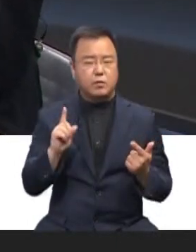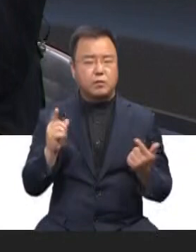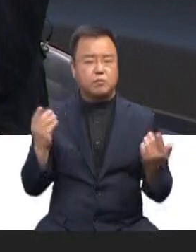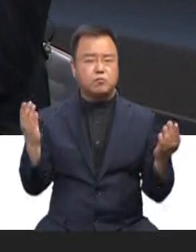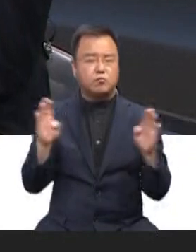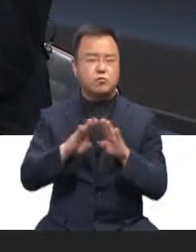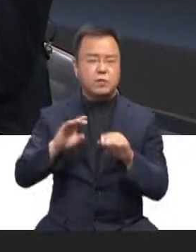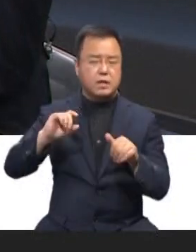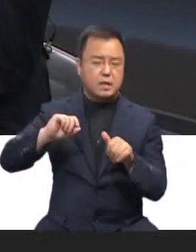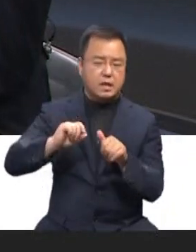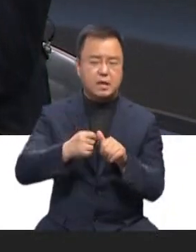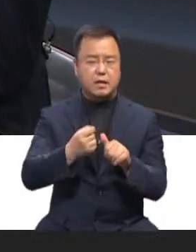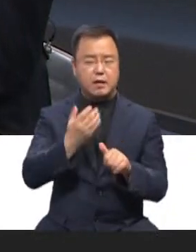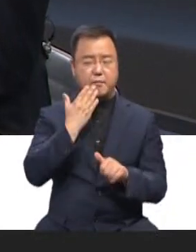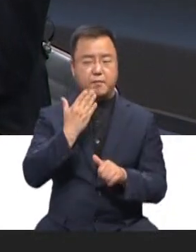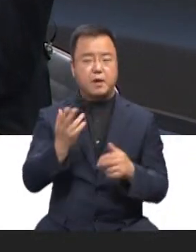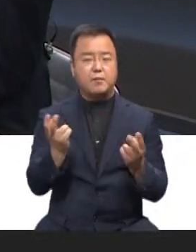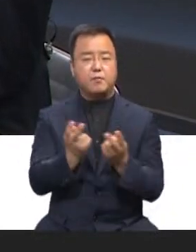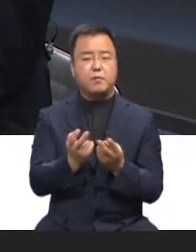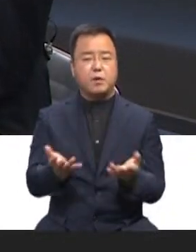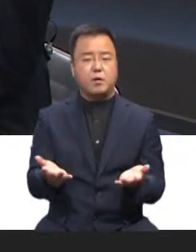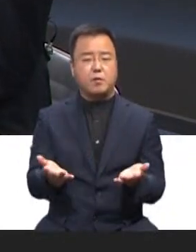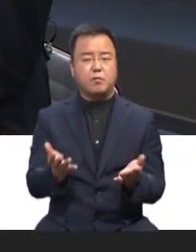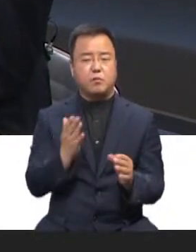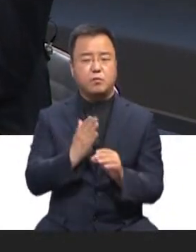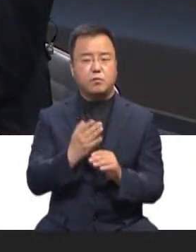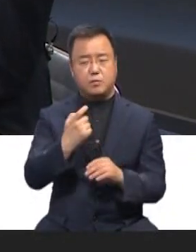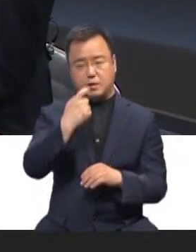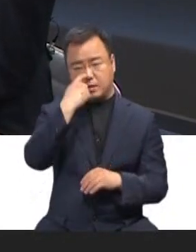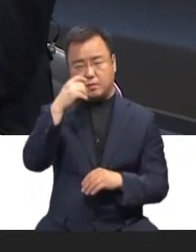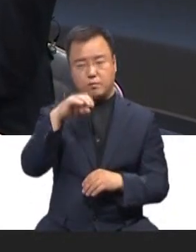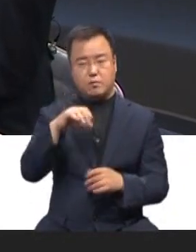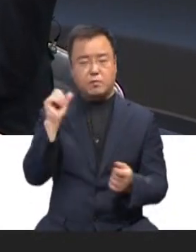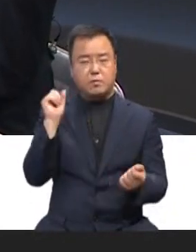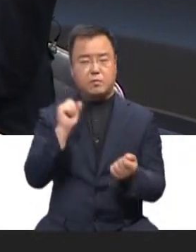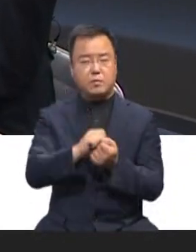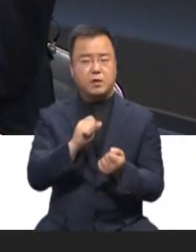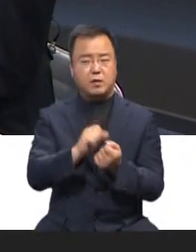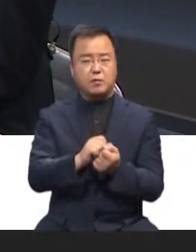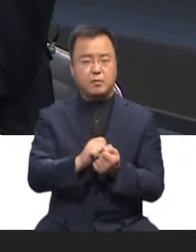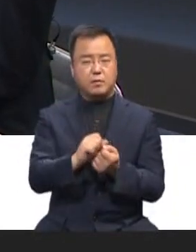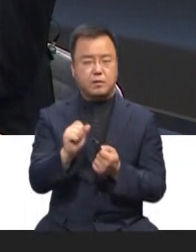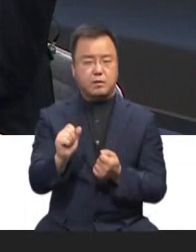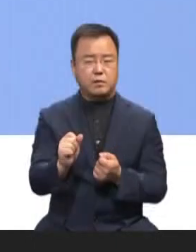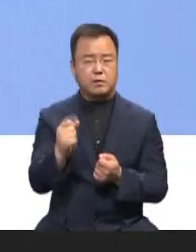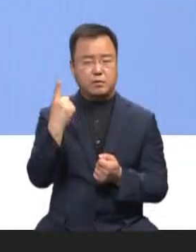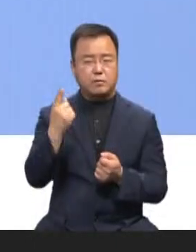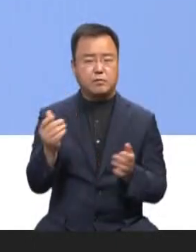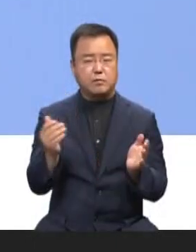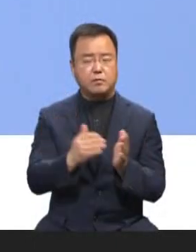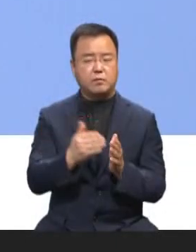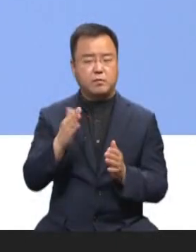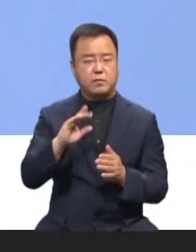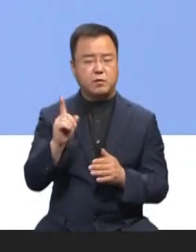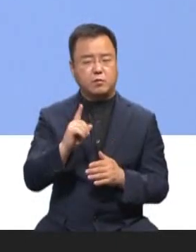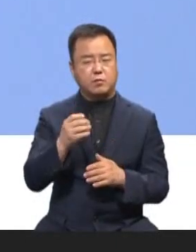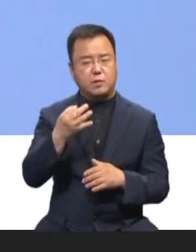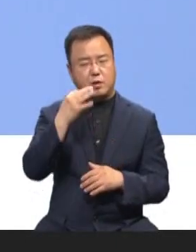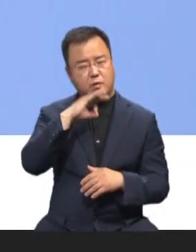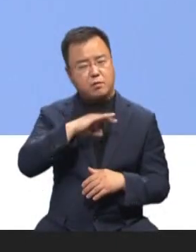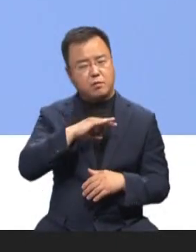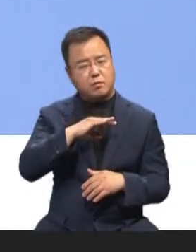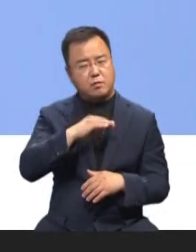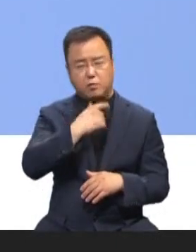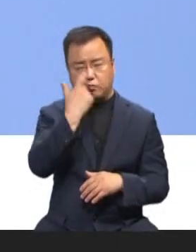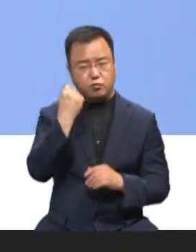강제로 닫게 할 수 있는 방법이 없다 보니까 1번에서 감염이 주된 경우로 지금까지 있었는데 실성 떵 대치가